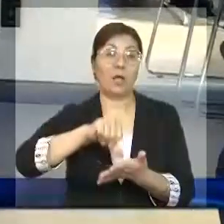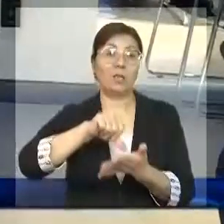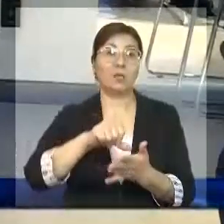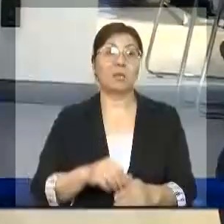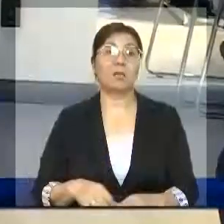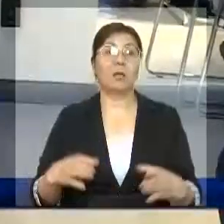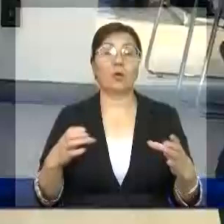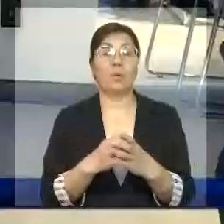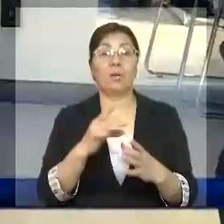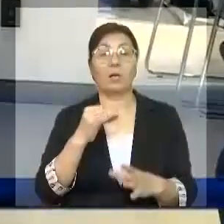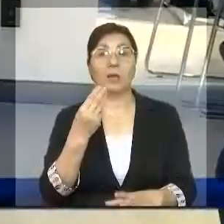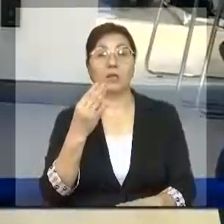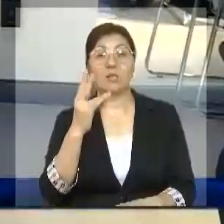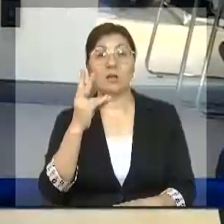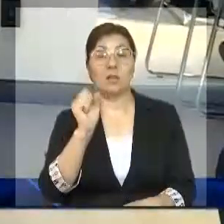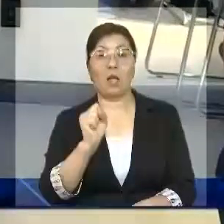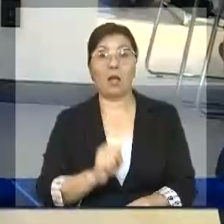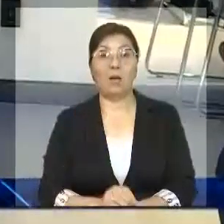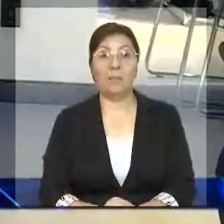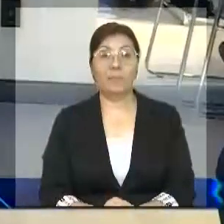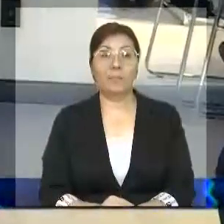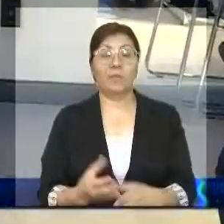общество знания Кришны және